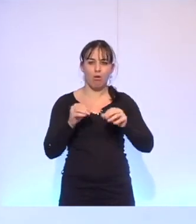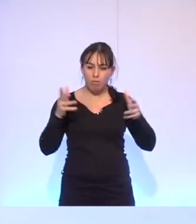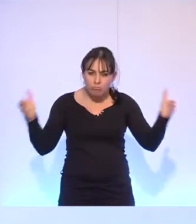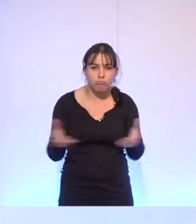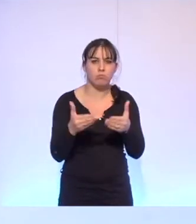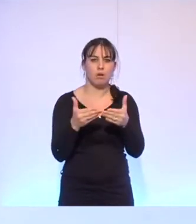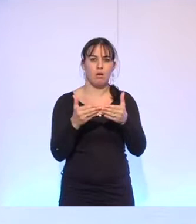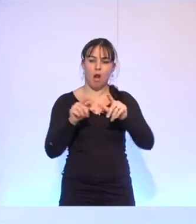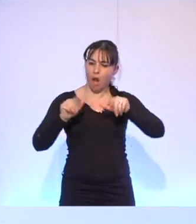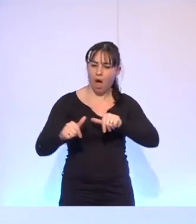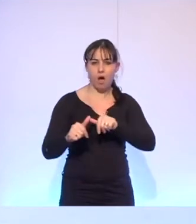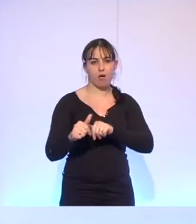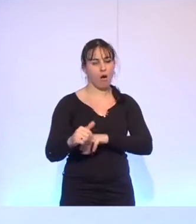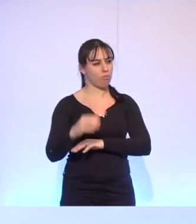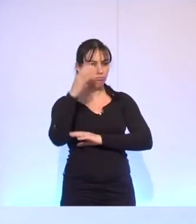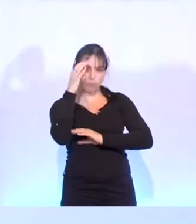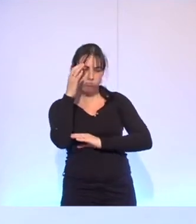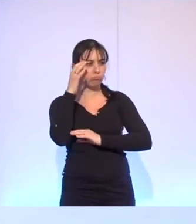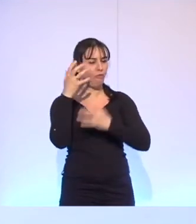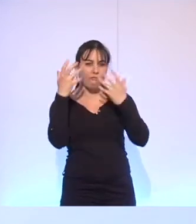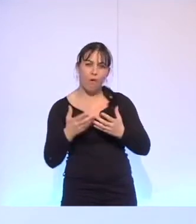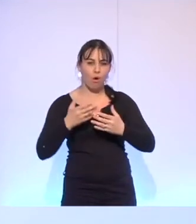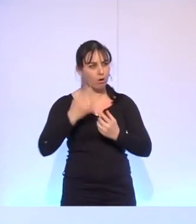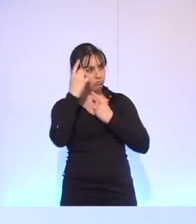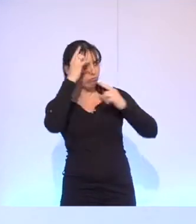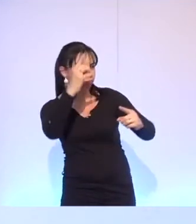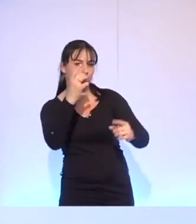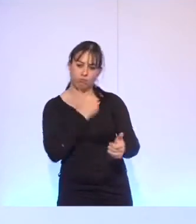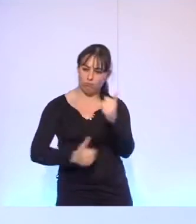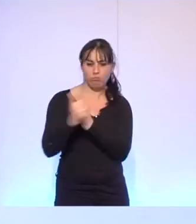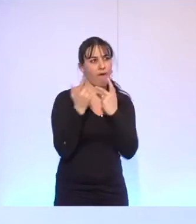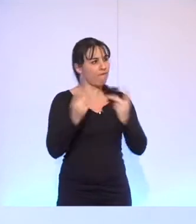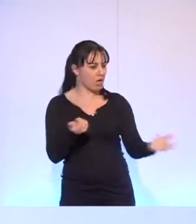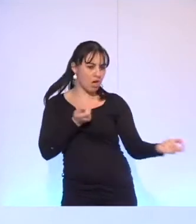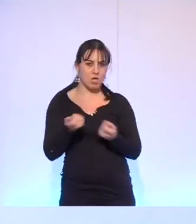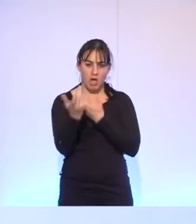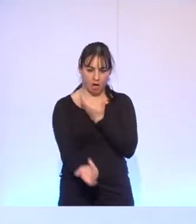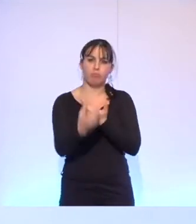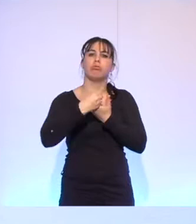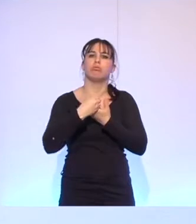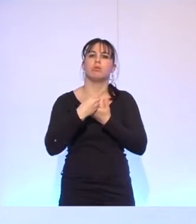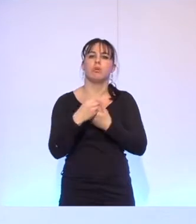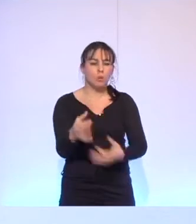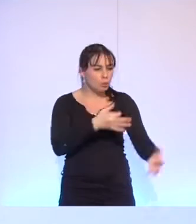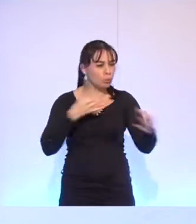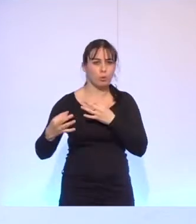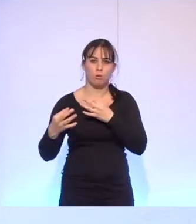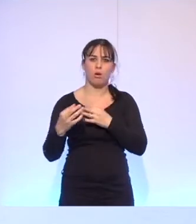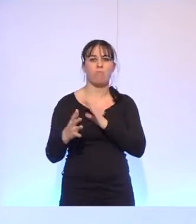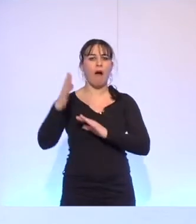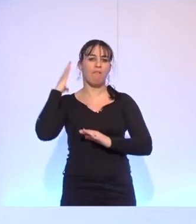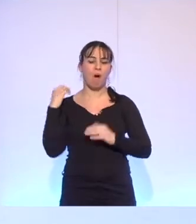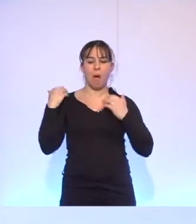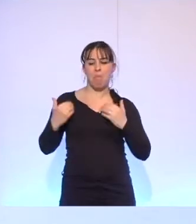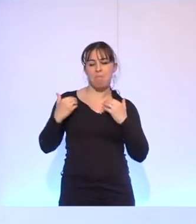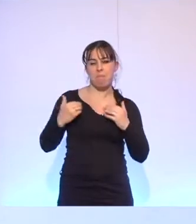table, être exigeant avec les élus et pour prendre eux-mêmes leur ville en main. Sans cesse, ils bousculent les vieilles habitudes,